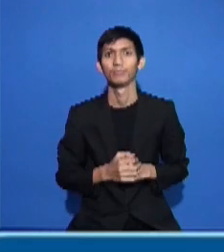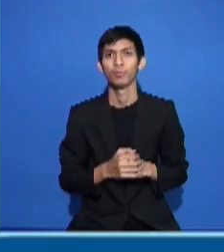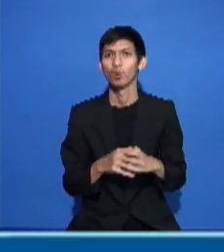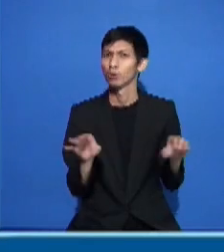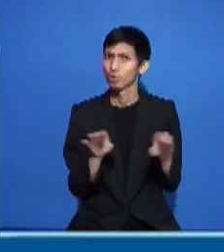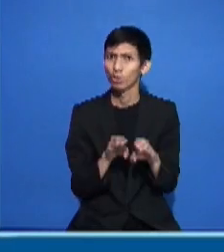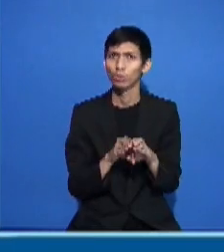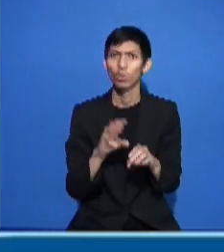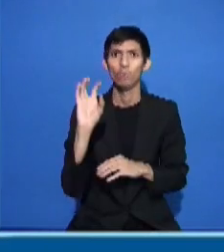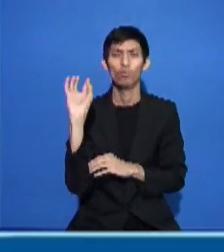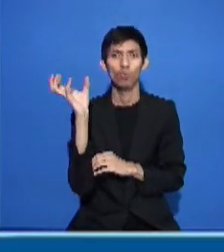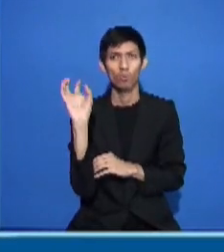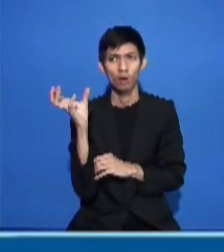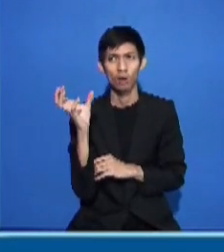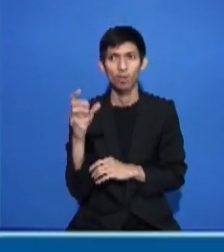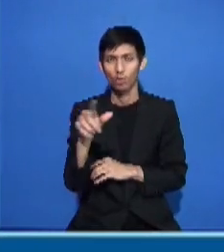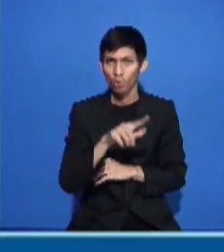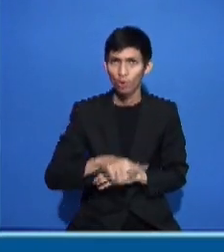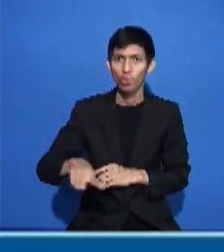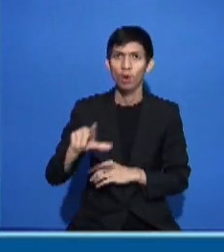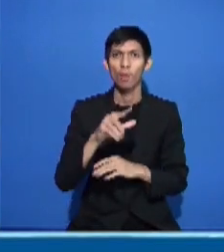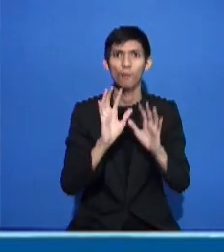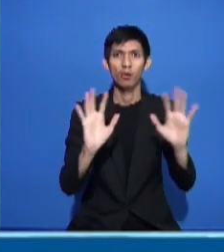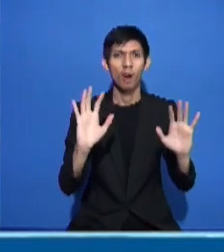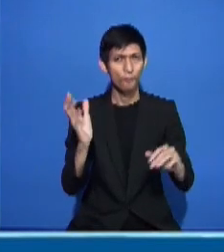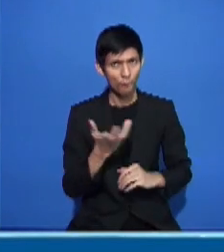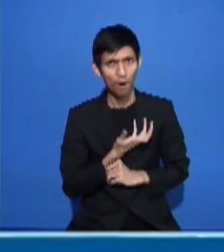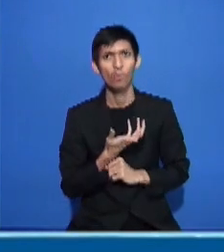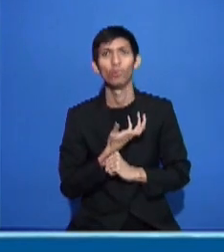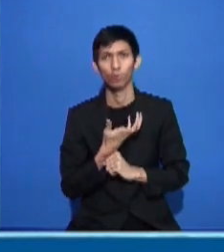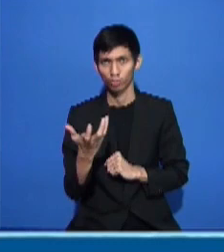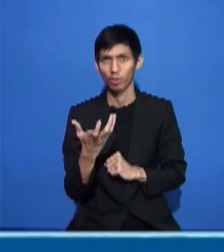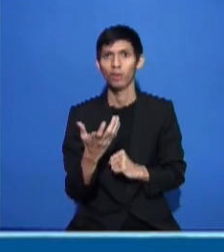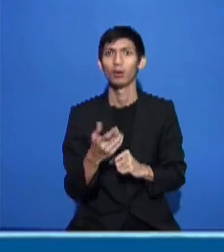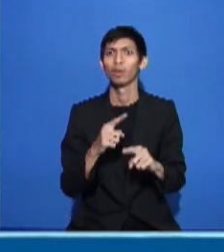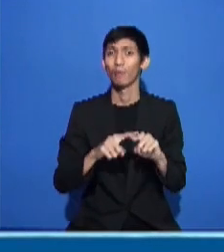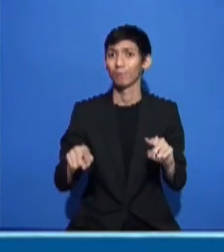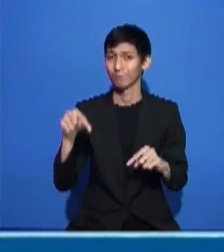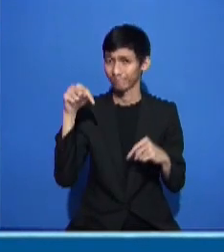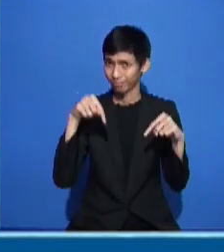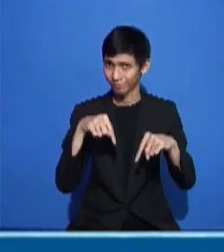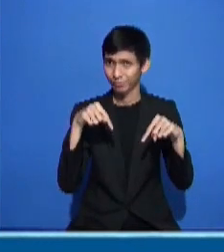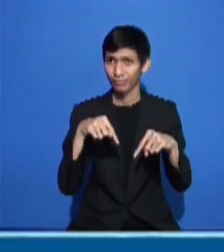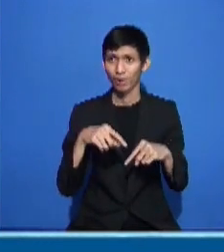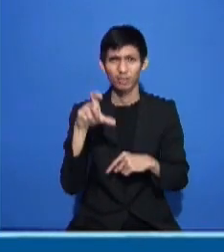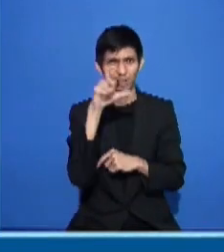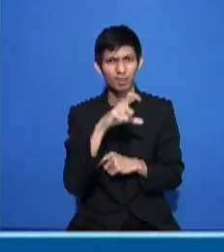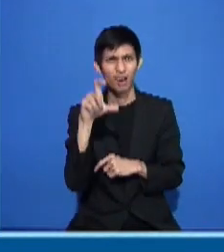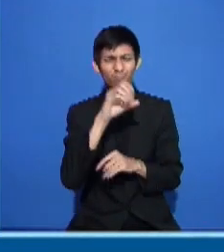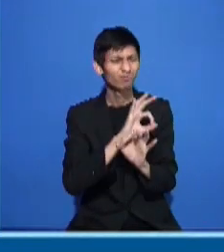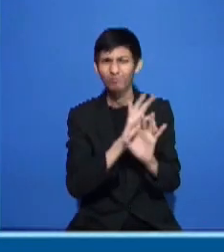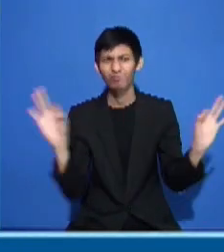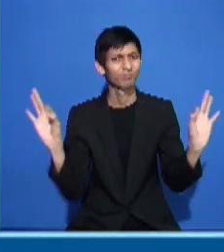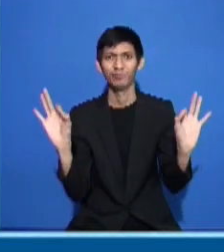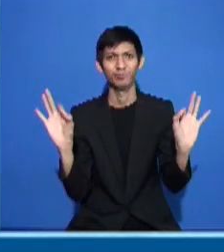ingkang padantanipun dados woh ingkang kathah dipun padosi tiyang ing wedal sak menika pasudyanipun boten wonten.